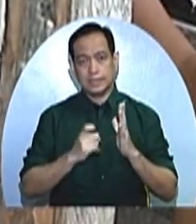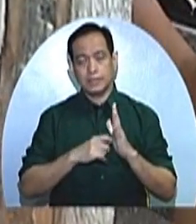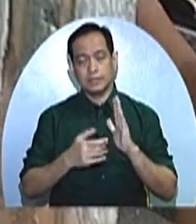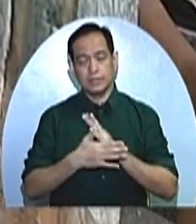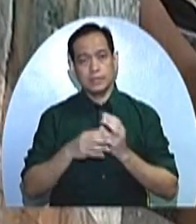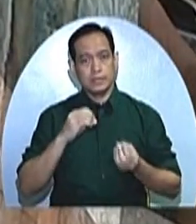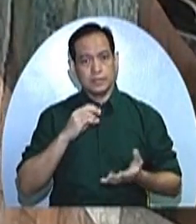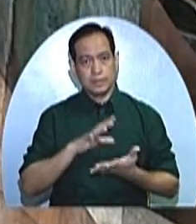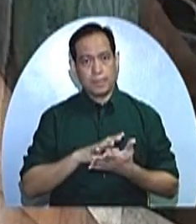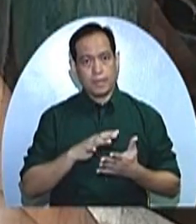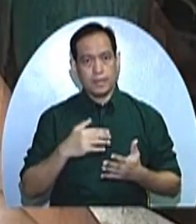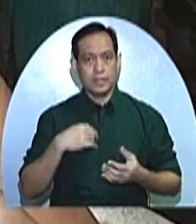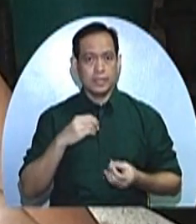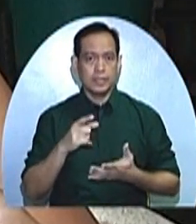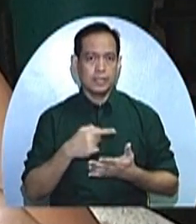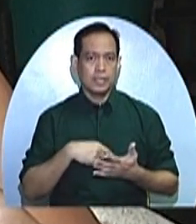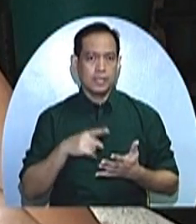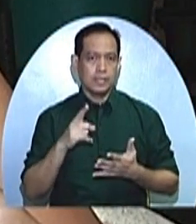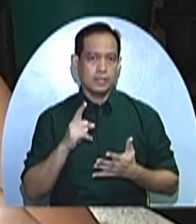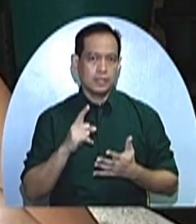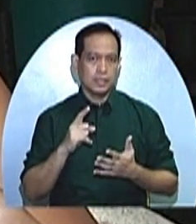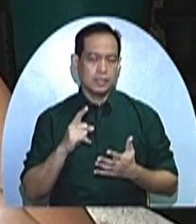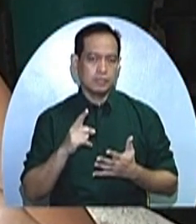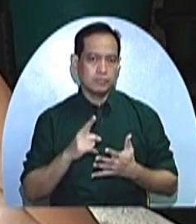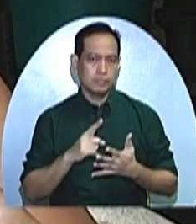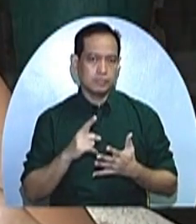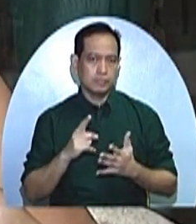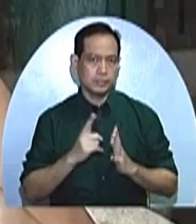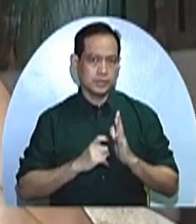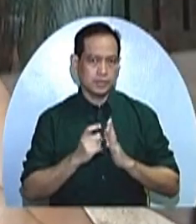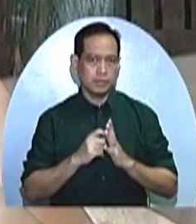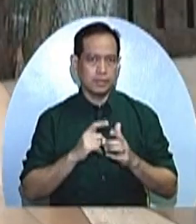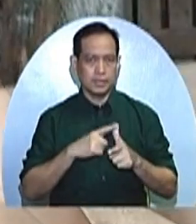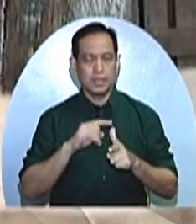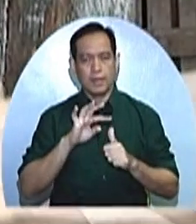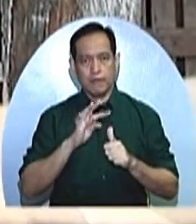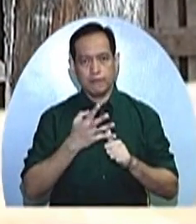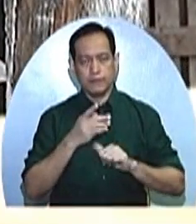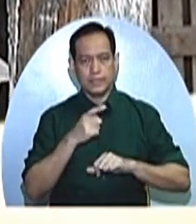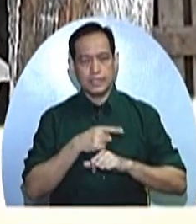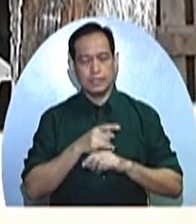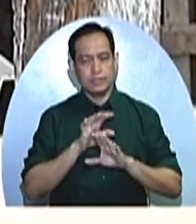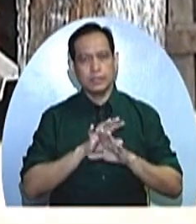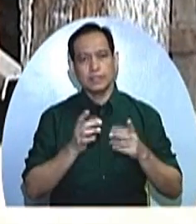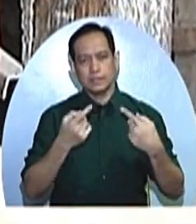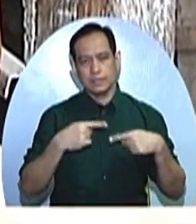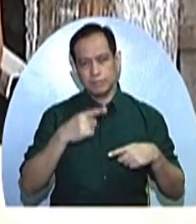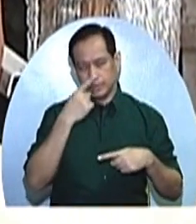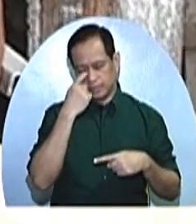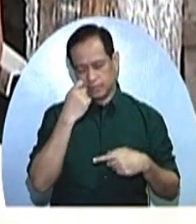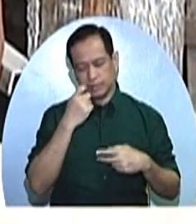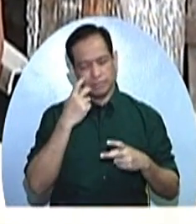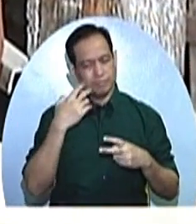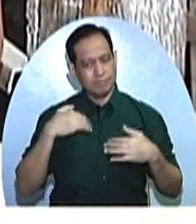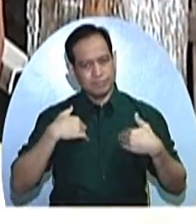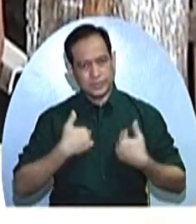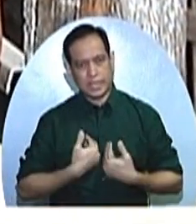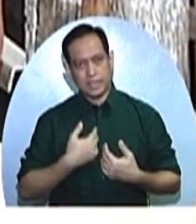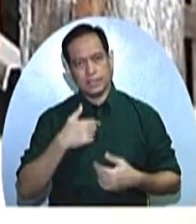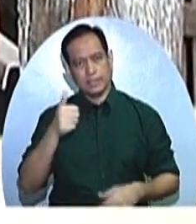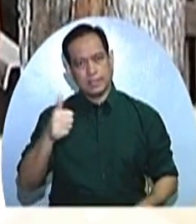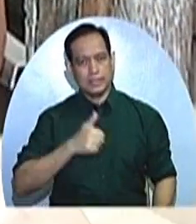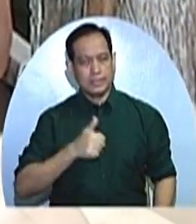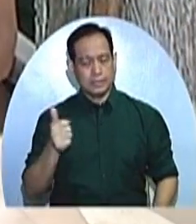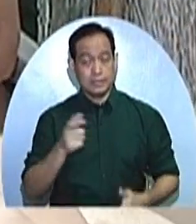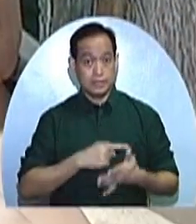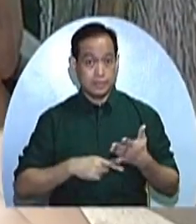anak. Buntis ako, nagpapa-check up ako. Pangapat na beses hindi na ako bumalik. Napapagod ako pagbalik.